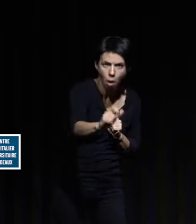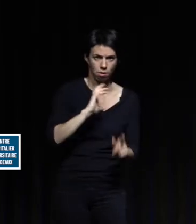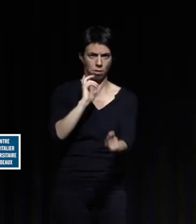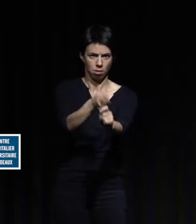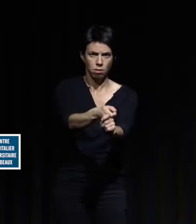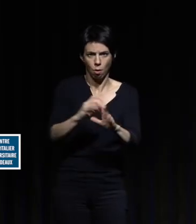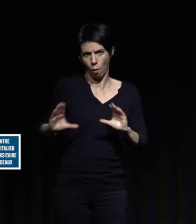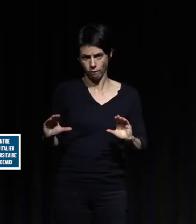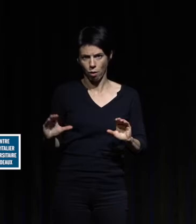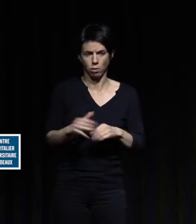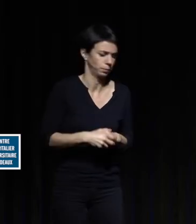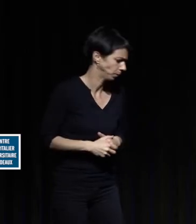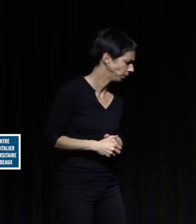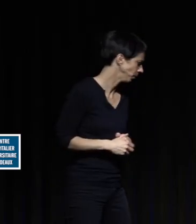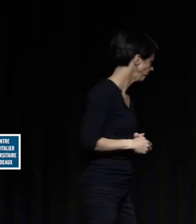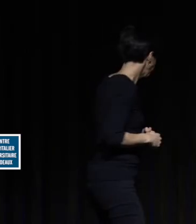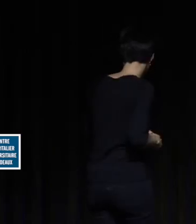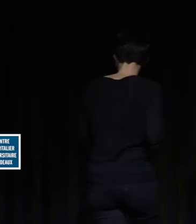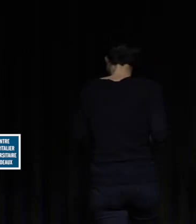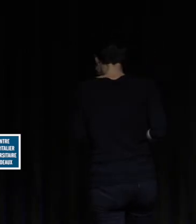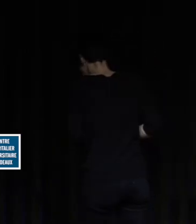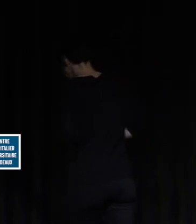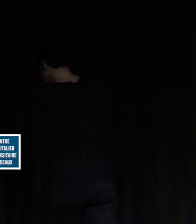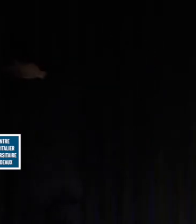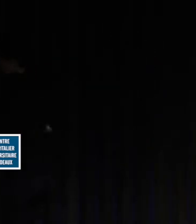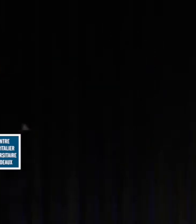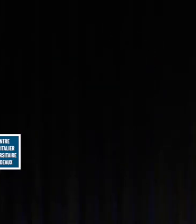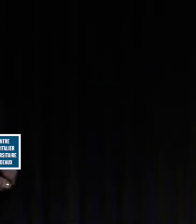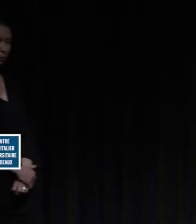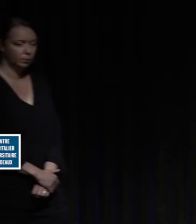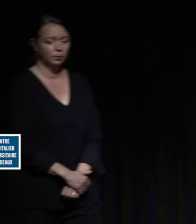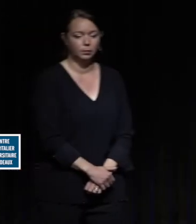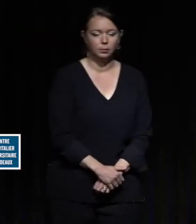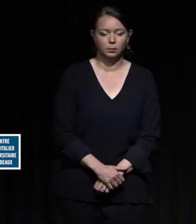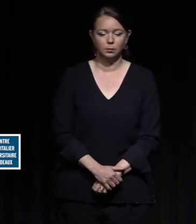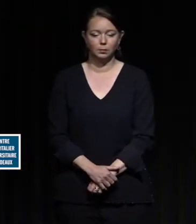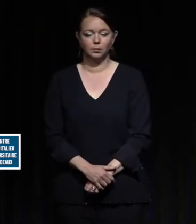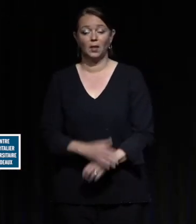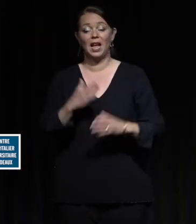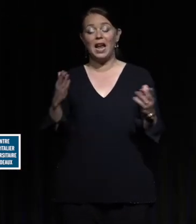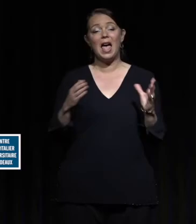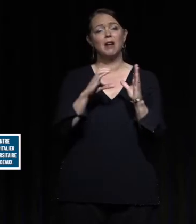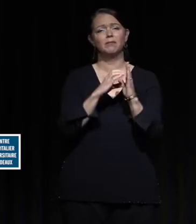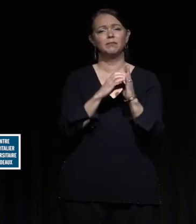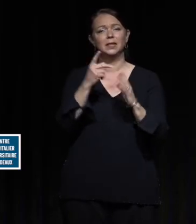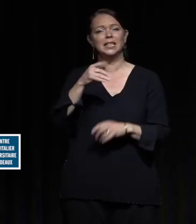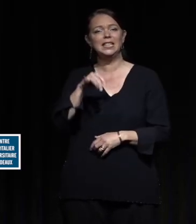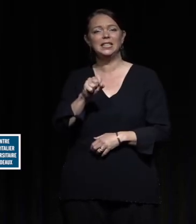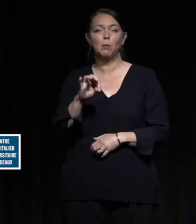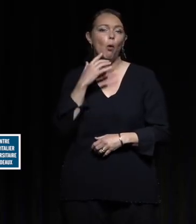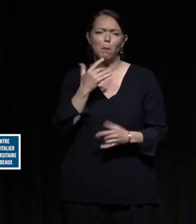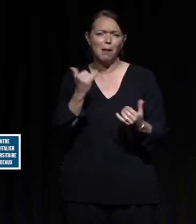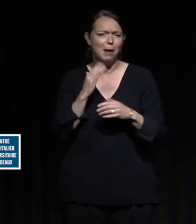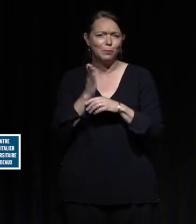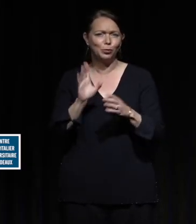être un kyste. Là aussi, je vous passe pas le film parce que ça termine dans le sang. Mais vous voyez ce que ça peut donner. C'est la même patiente. Vous voyez,